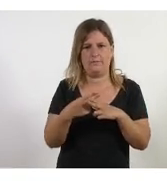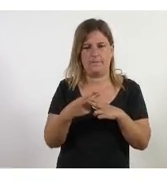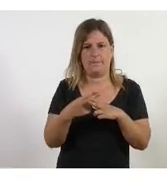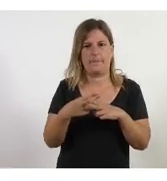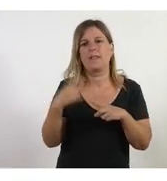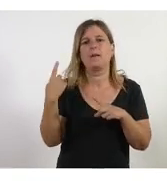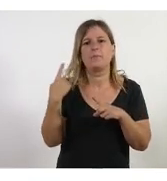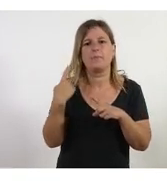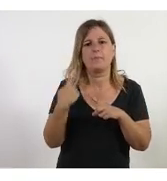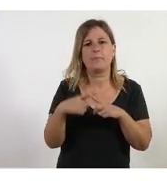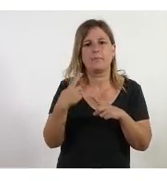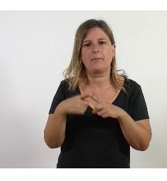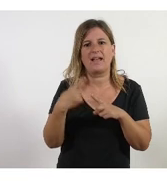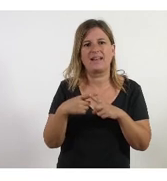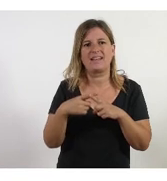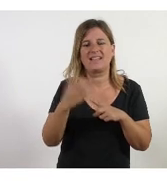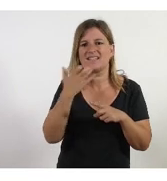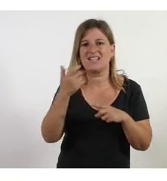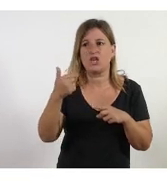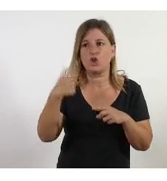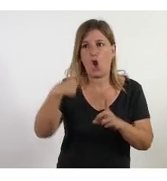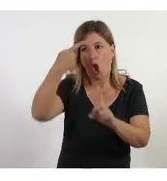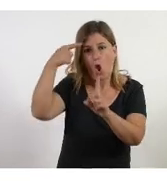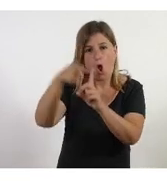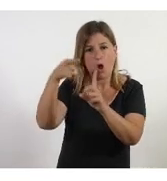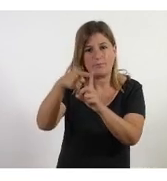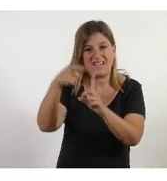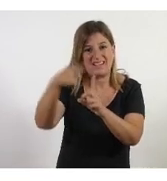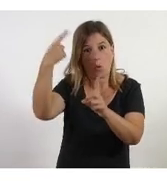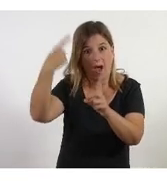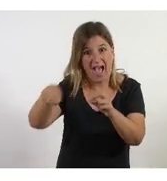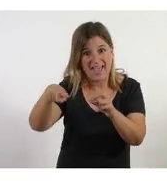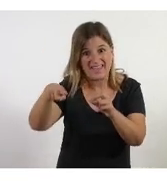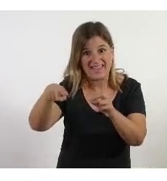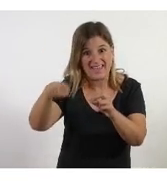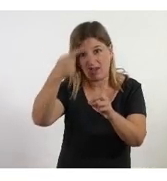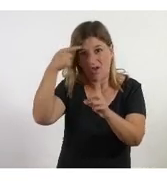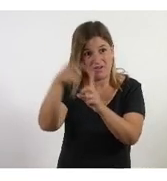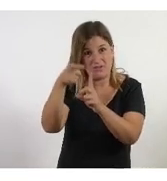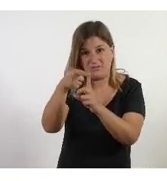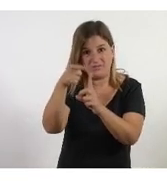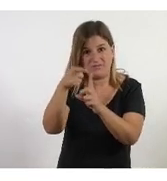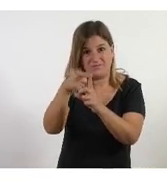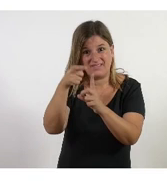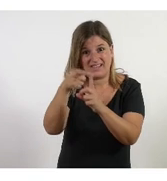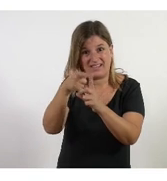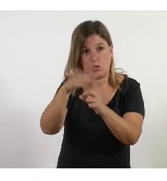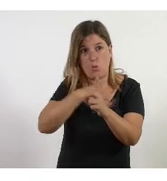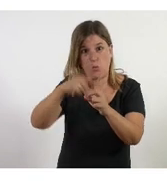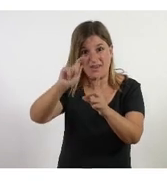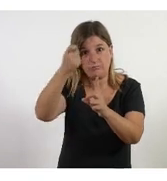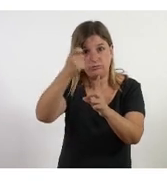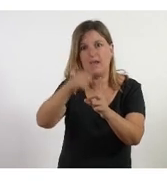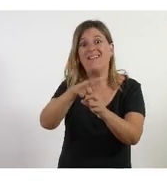fer quan tenen un propòsit. Quan les persones tenim un propòsit, això ens dona força